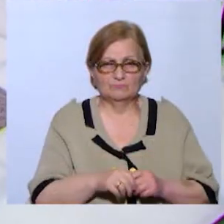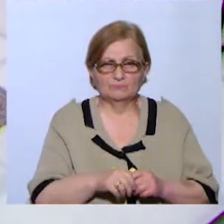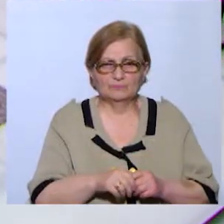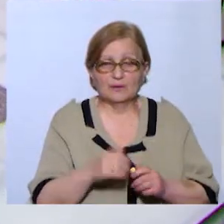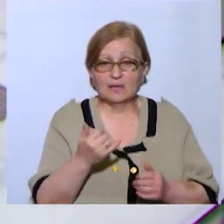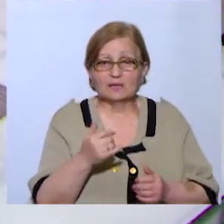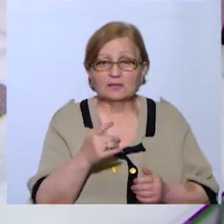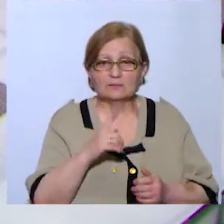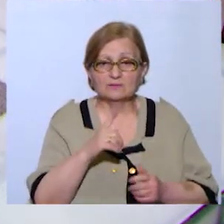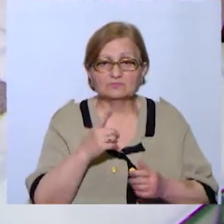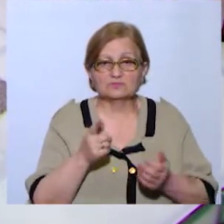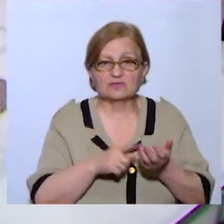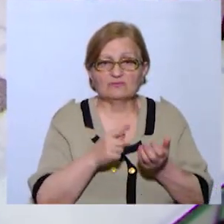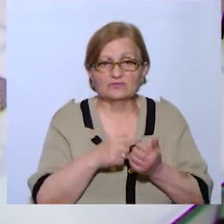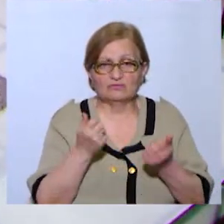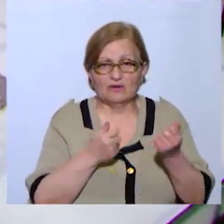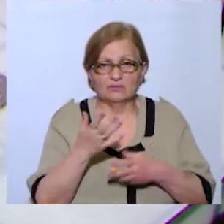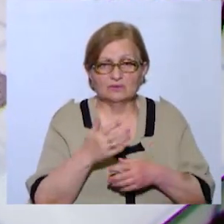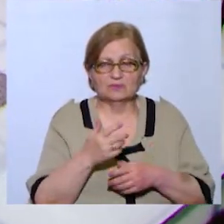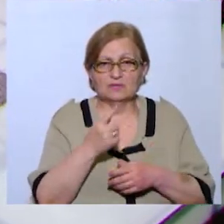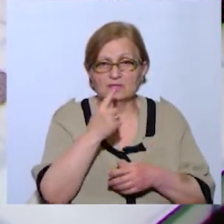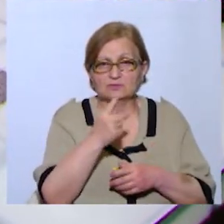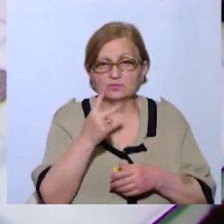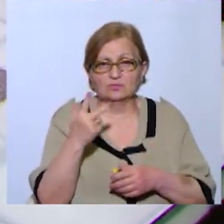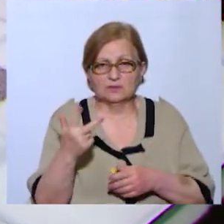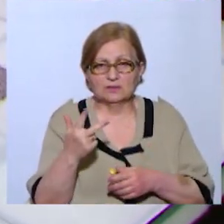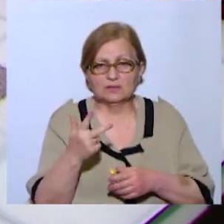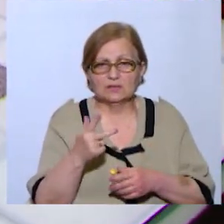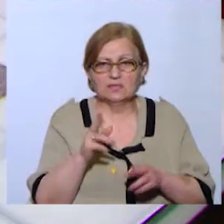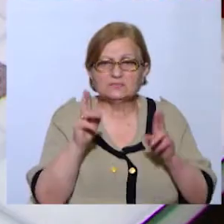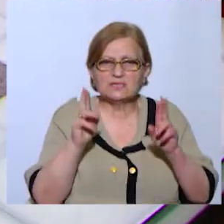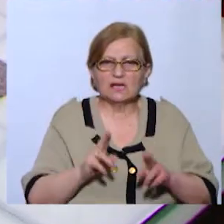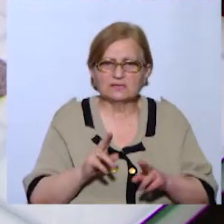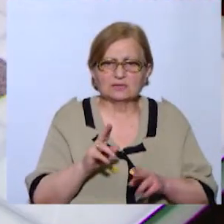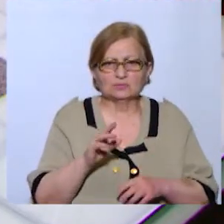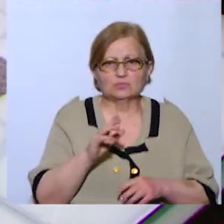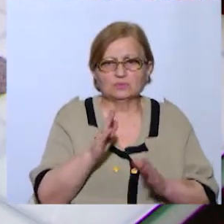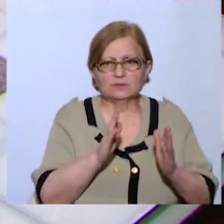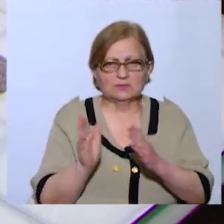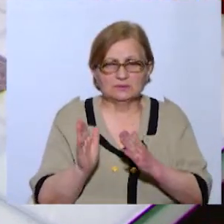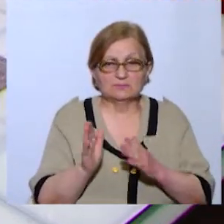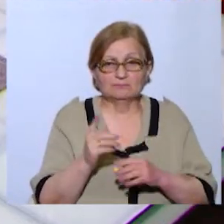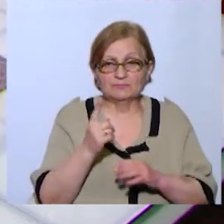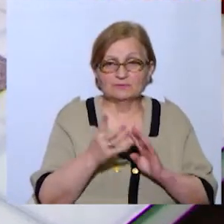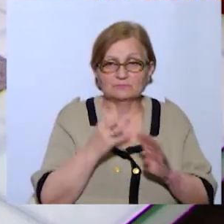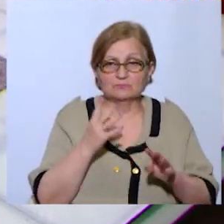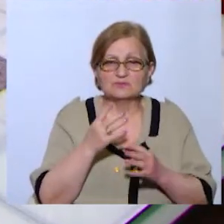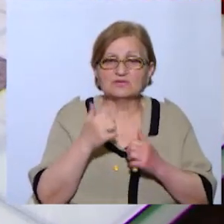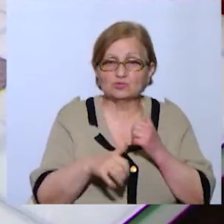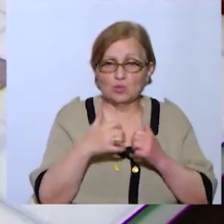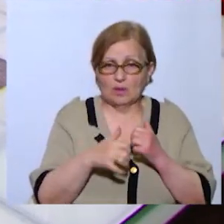მოდი დავითვალოთ აი ამ სამი მონაცემის 1 2 3 სტანდარტული გადახრა. პირველ რიგში დავითვალოთ